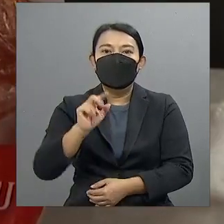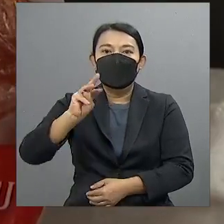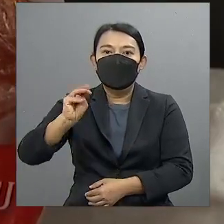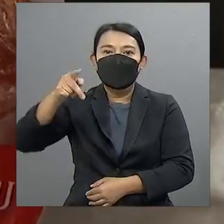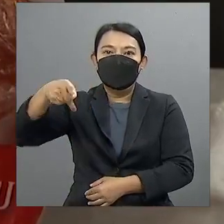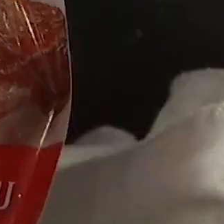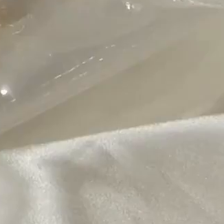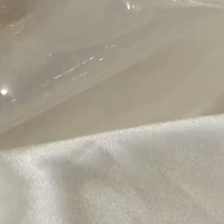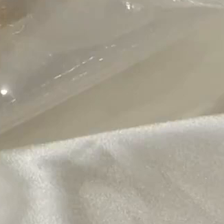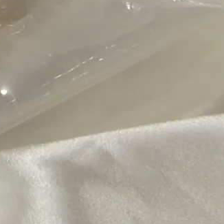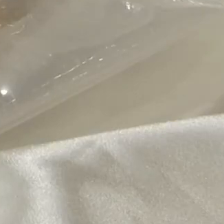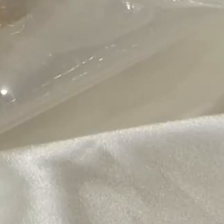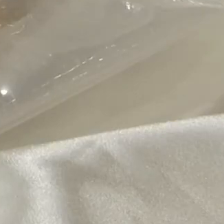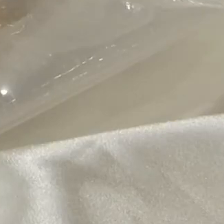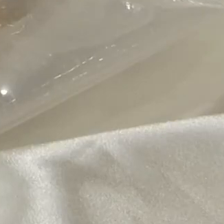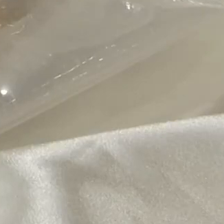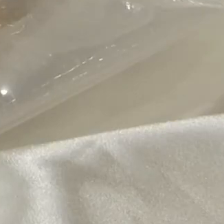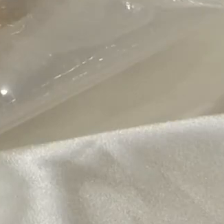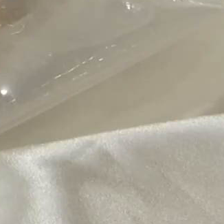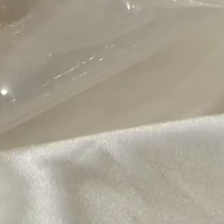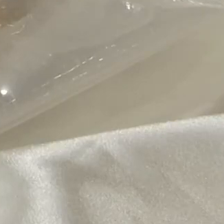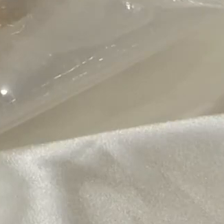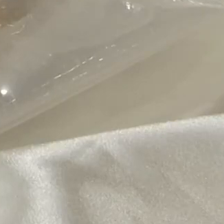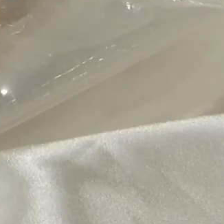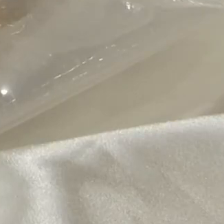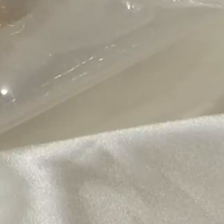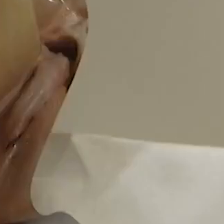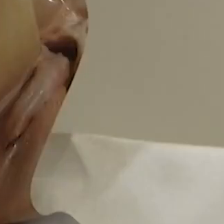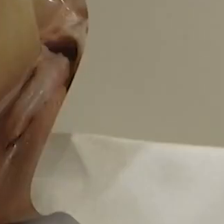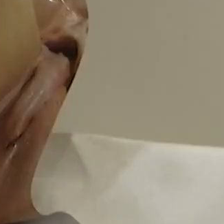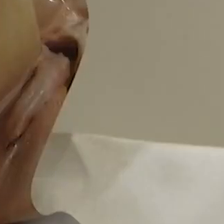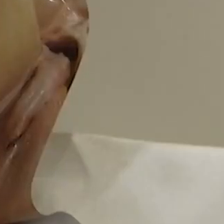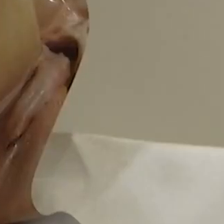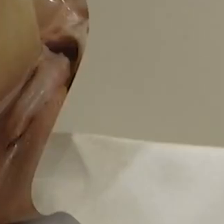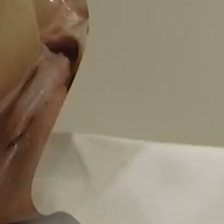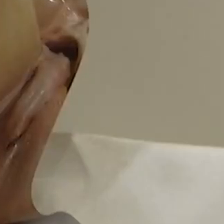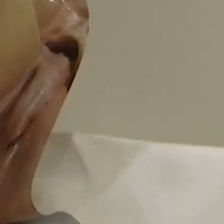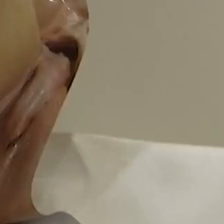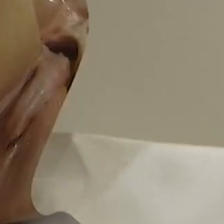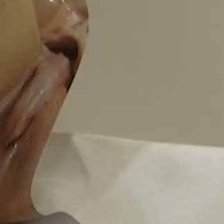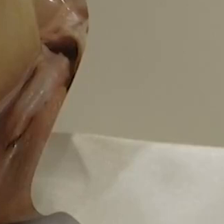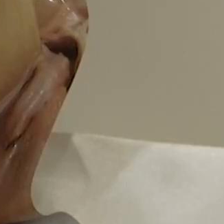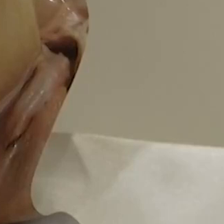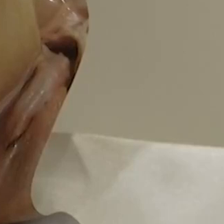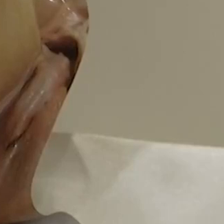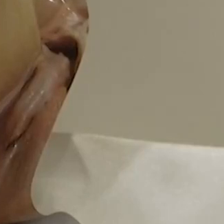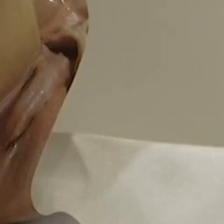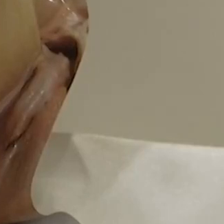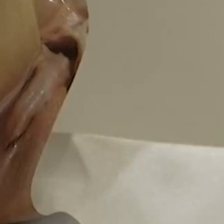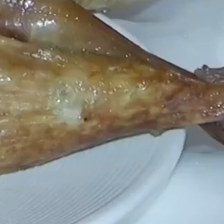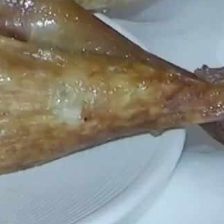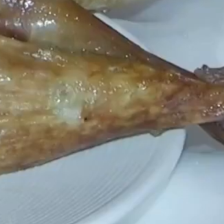านของฟาร์มก็จะเป็นพวก GAP นะครับมาตรฐานของโรงงานก็จะเป็น GMP นะครับหรือมาตรฐานที่เกี่ย